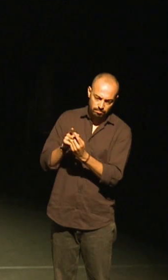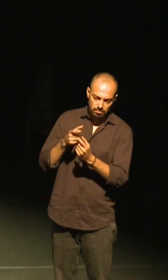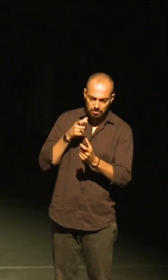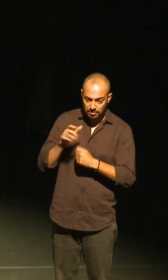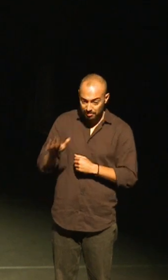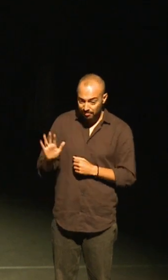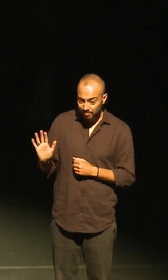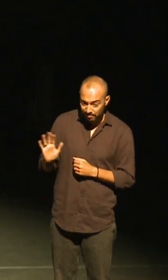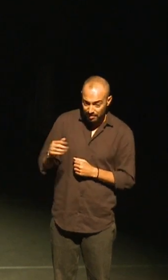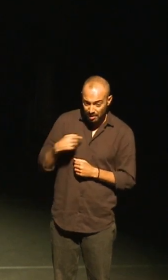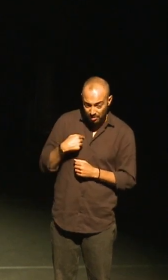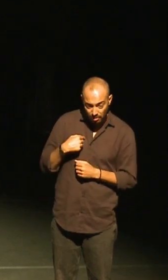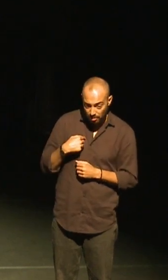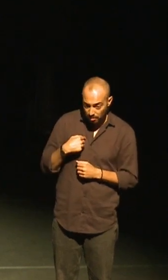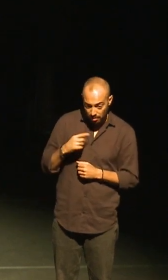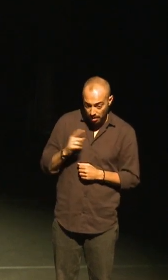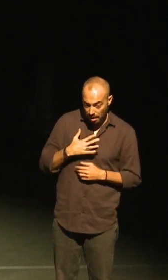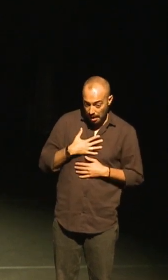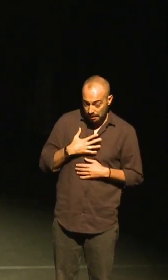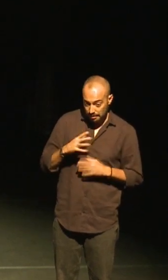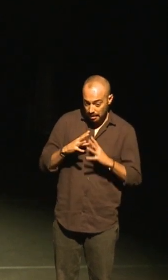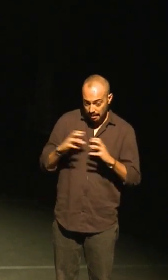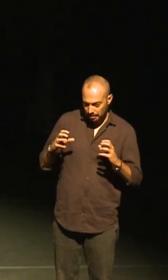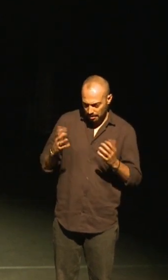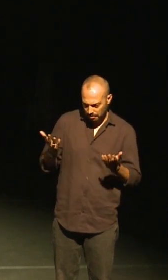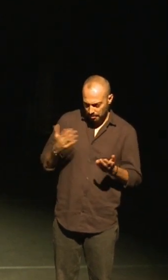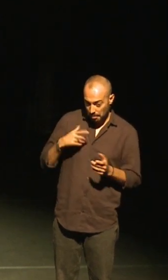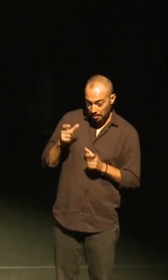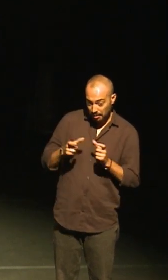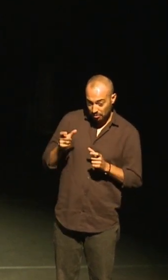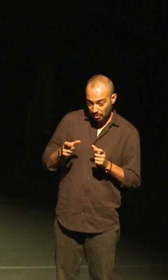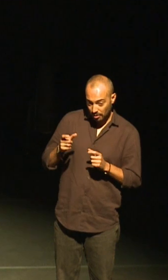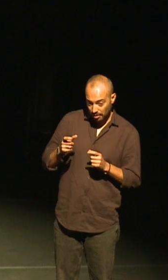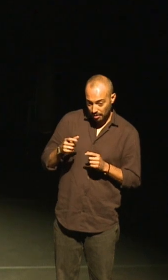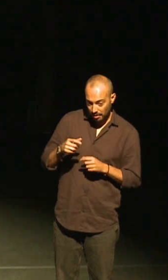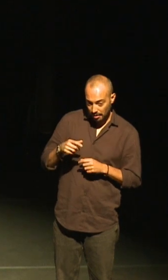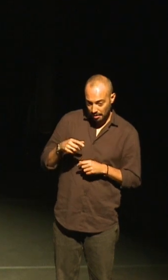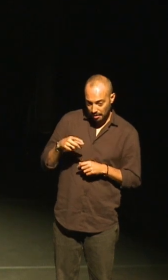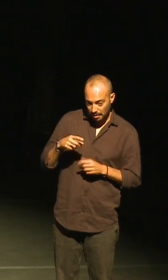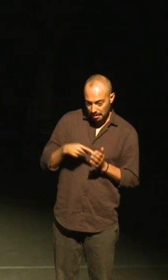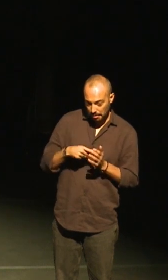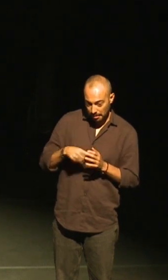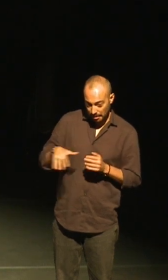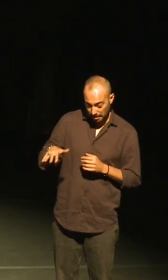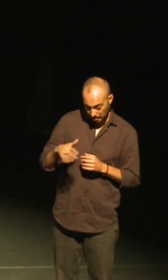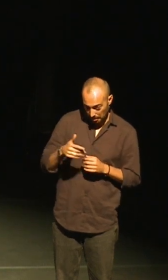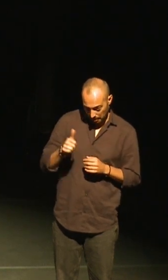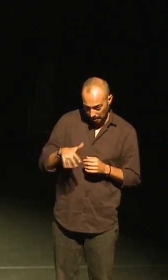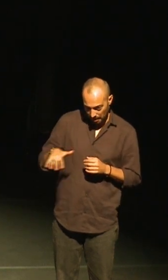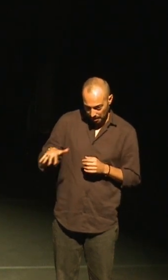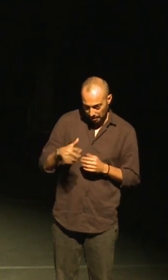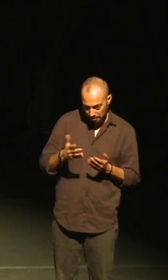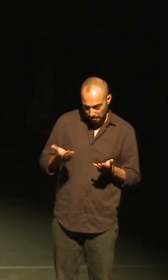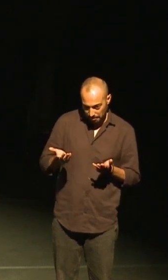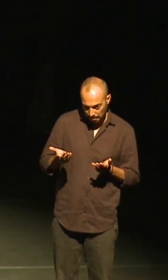diverse migliaia di persone No non è un'azienda di minatori un'azienda di consulenza aziendale non è il mestiere